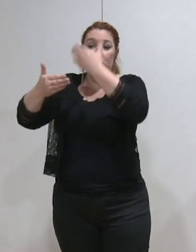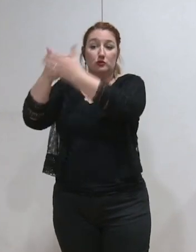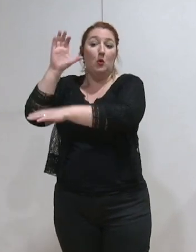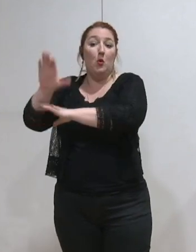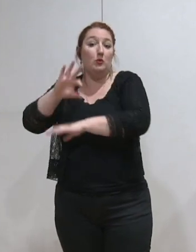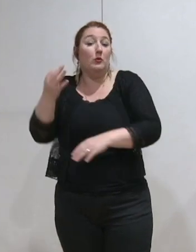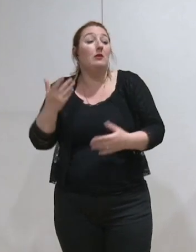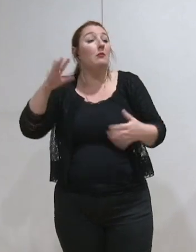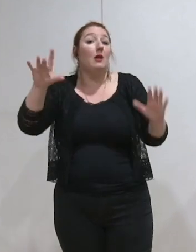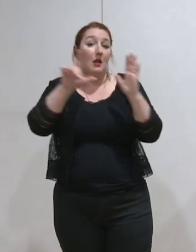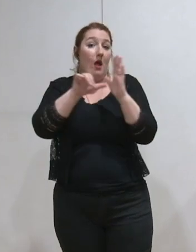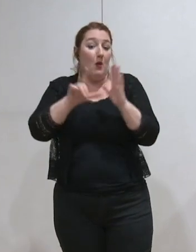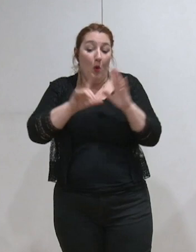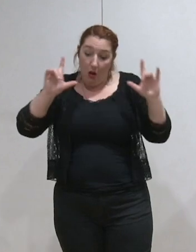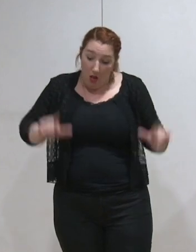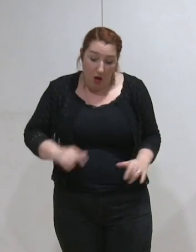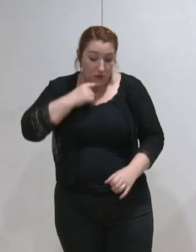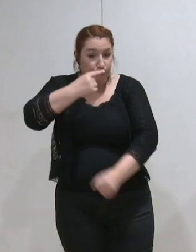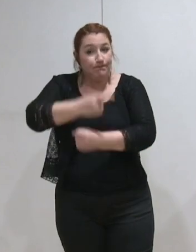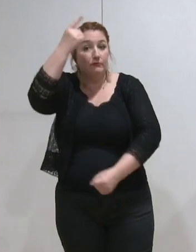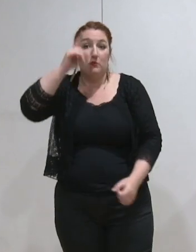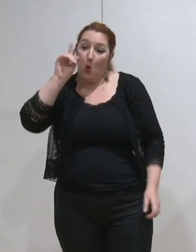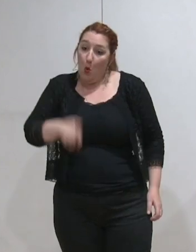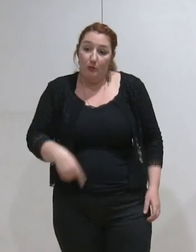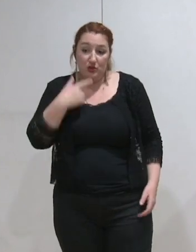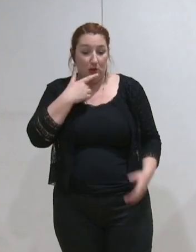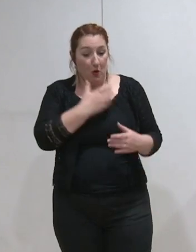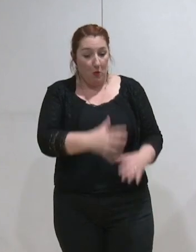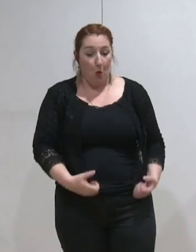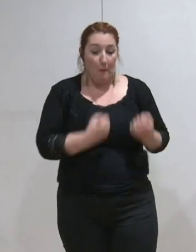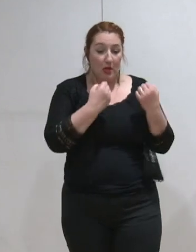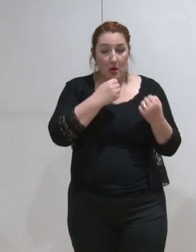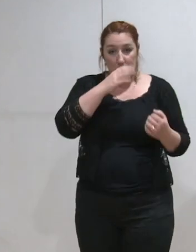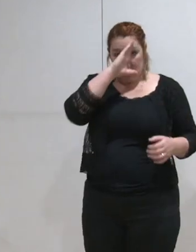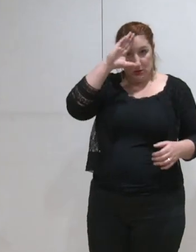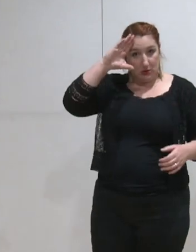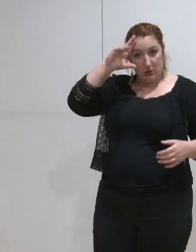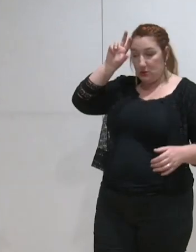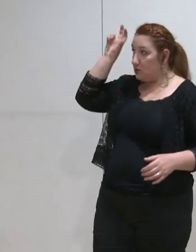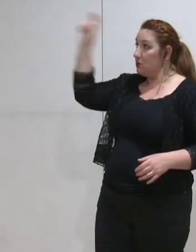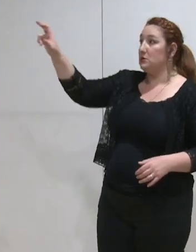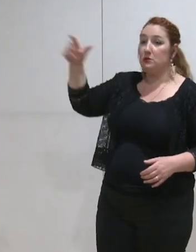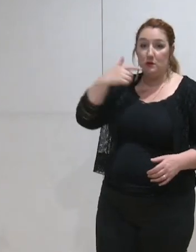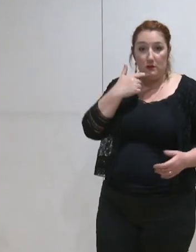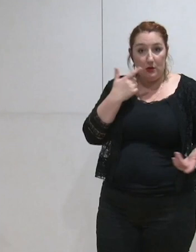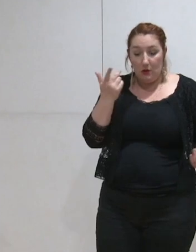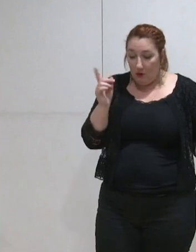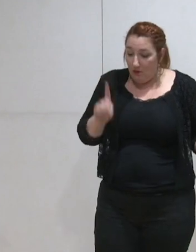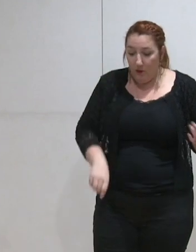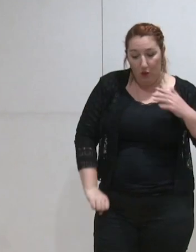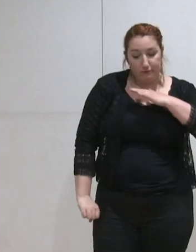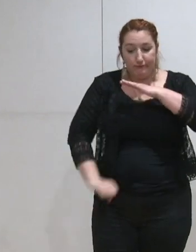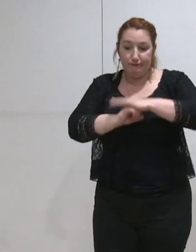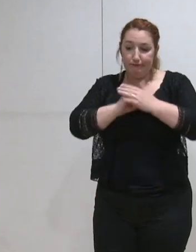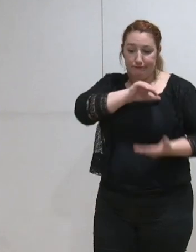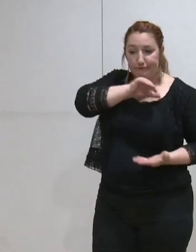tout la loi est là elle nous oblige donc à transférer ses compétences et nous pouvons faire autrement que d'assurer le mieux possible le transfert